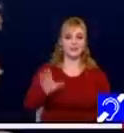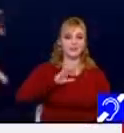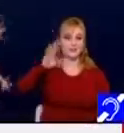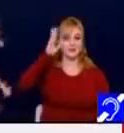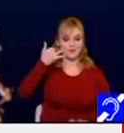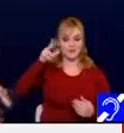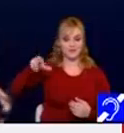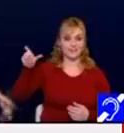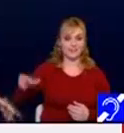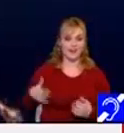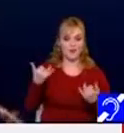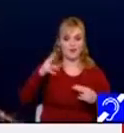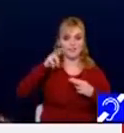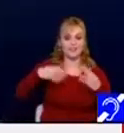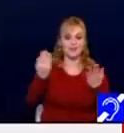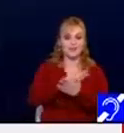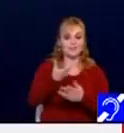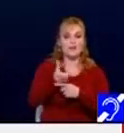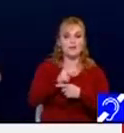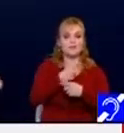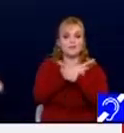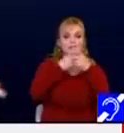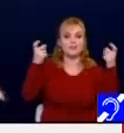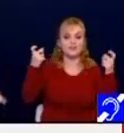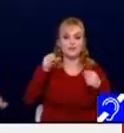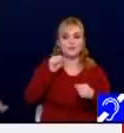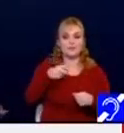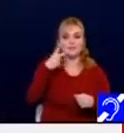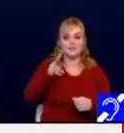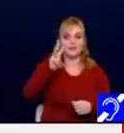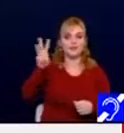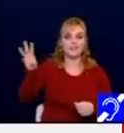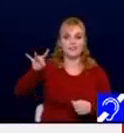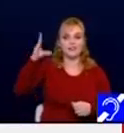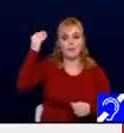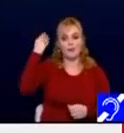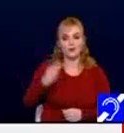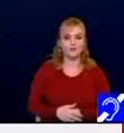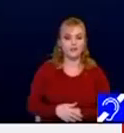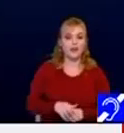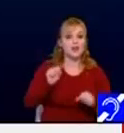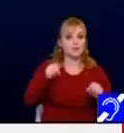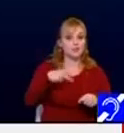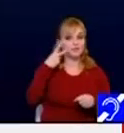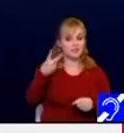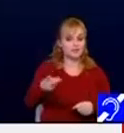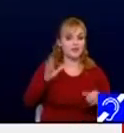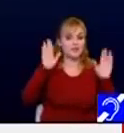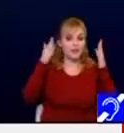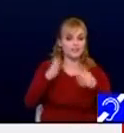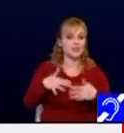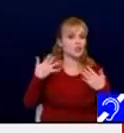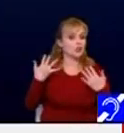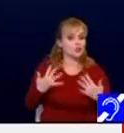Doamnelor, domnilor, aici se încheie telejurnalul. Mai multe informații puteți găsi pe site-ul nostru tvrmoldova.md, dar și pe pagina noastră de Facebook.